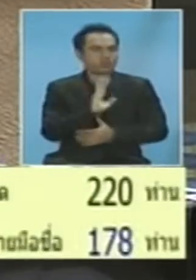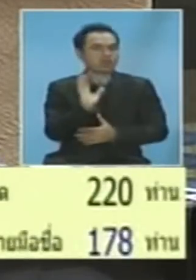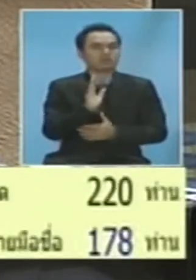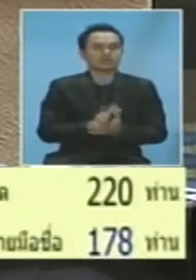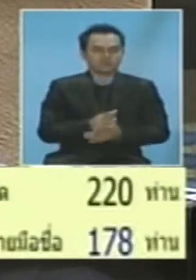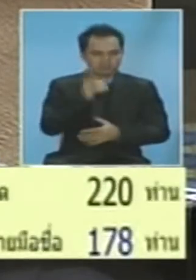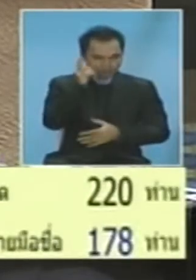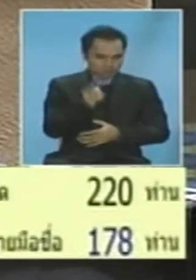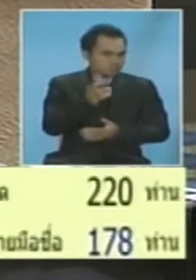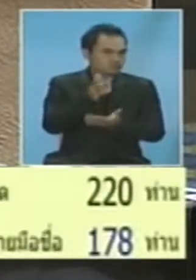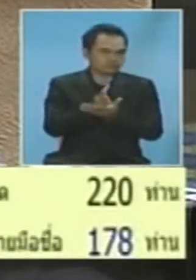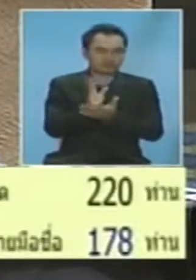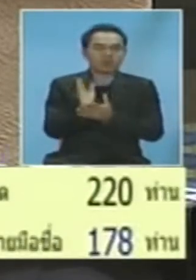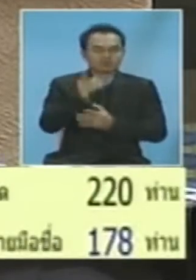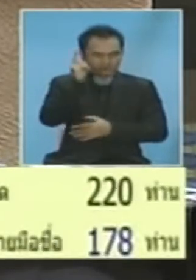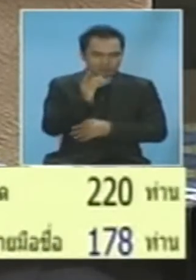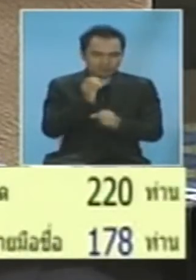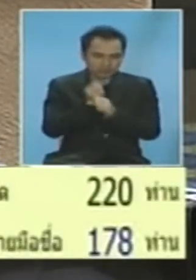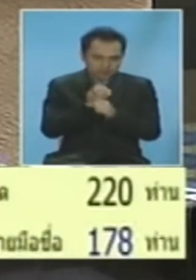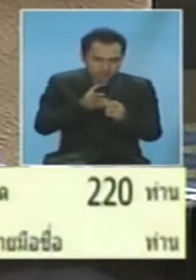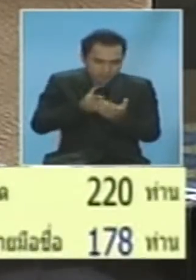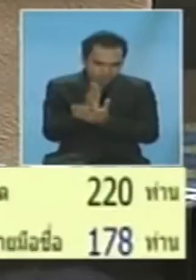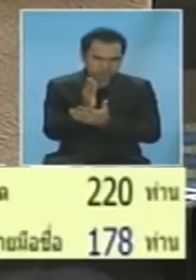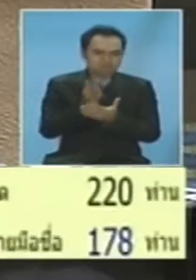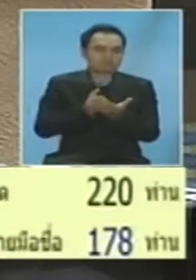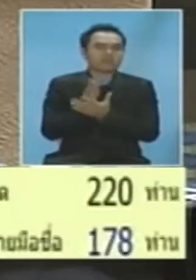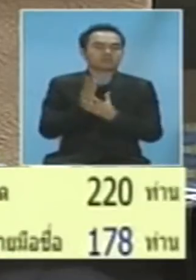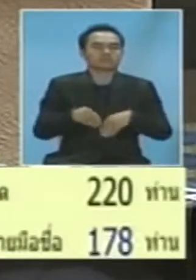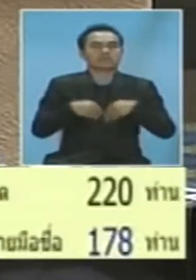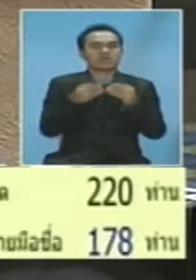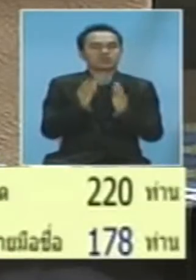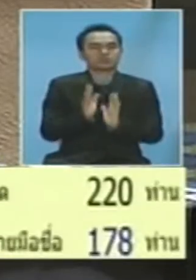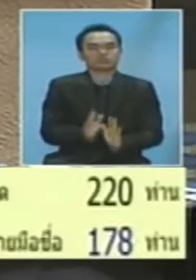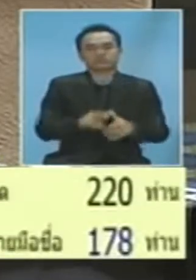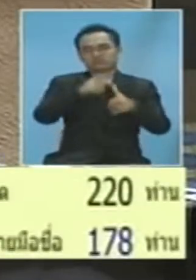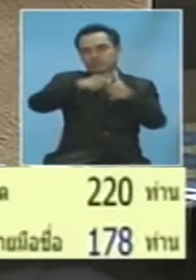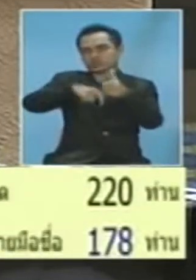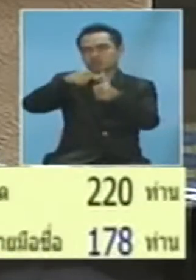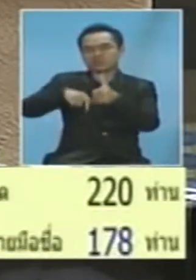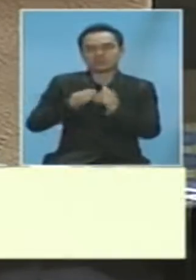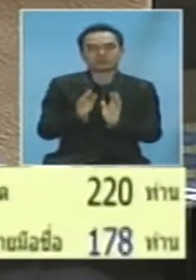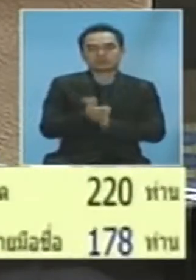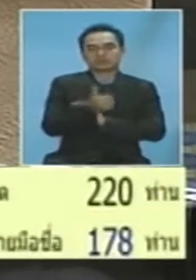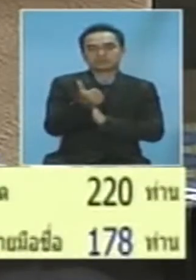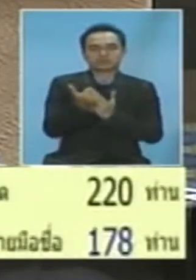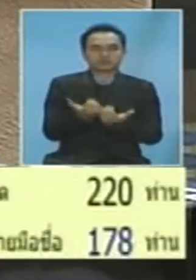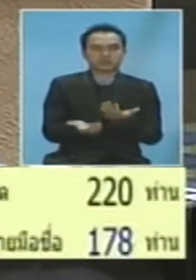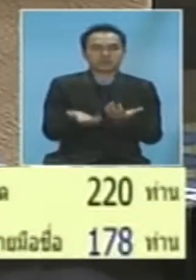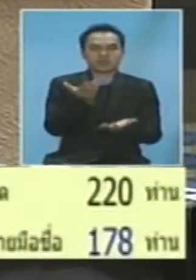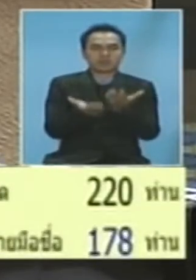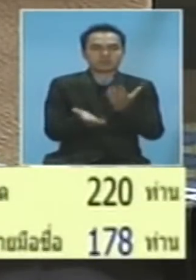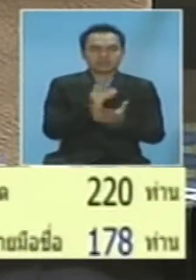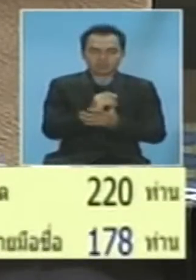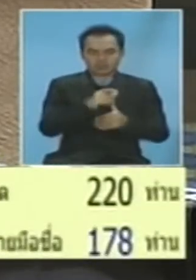างคันในการให้ความเป็นธรรมแก่บุคคลต่างๆไม่ว่าจะต้องคดี